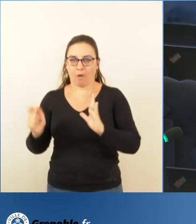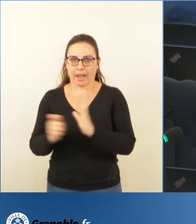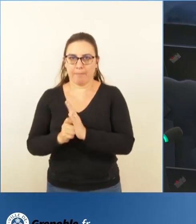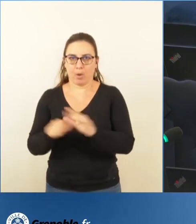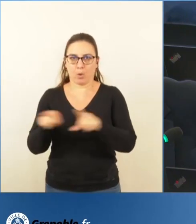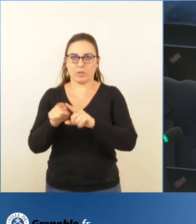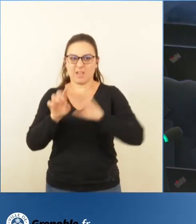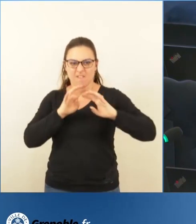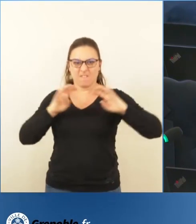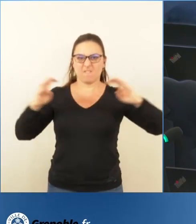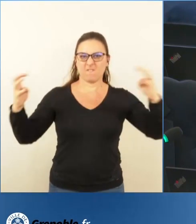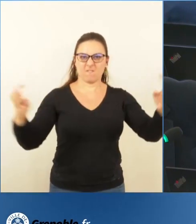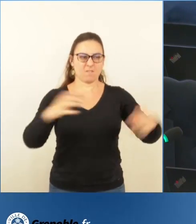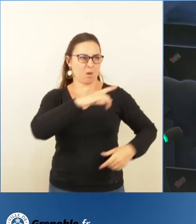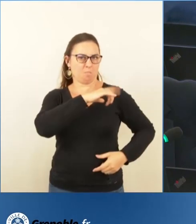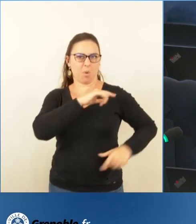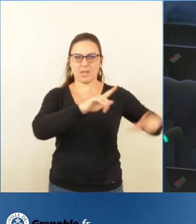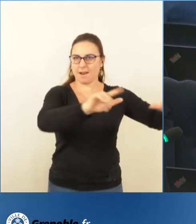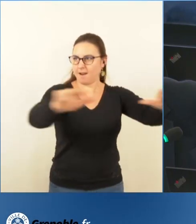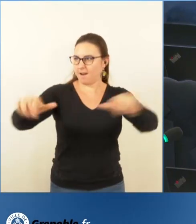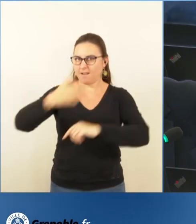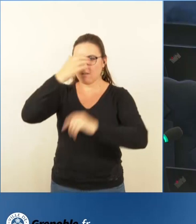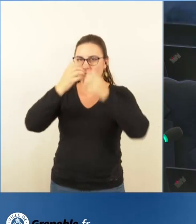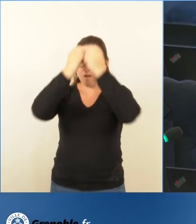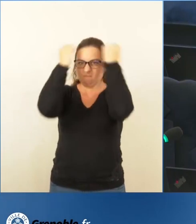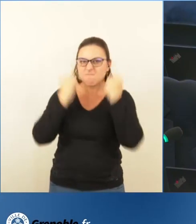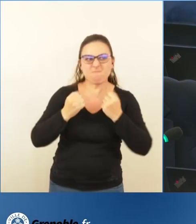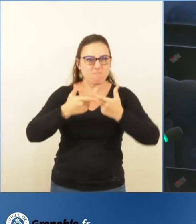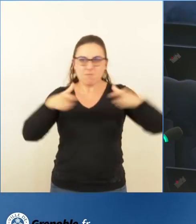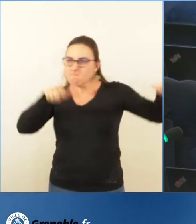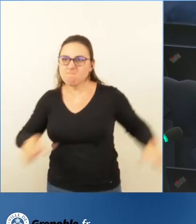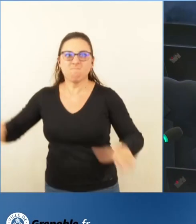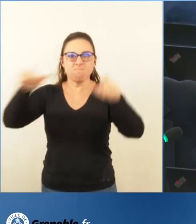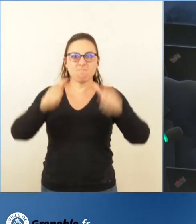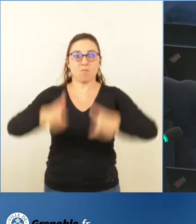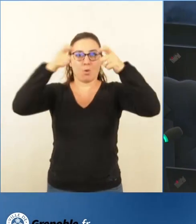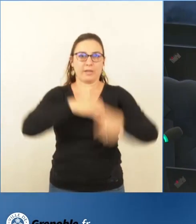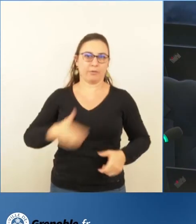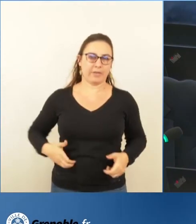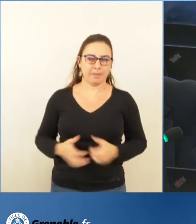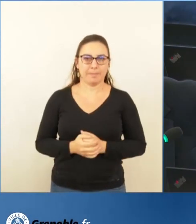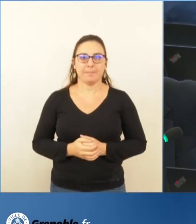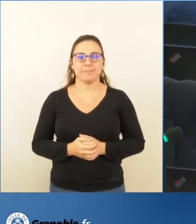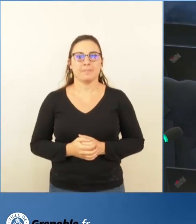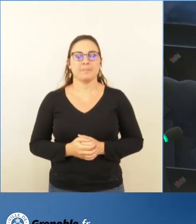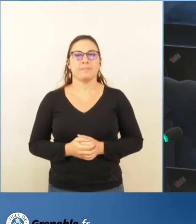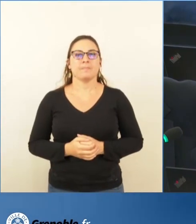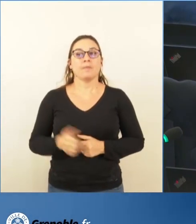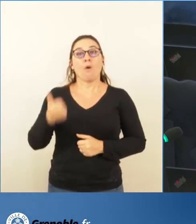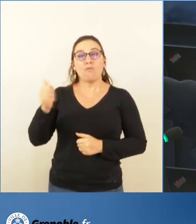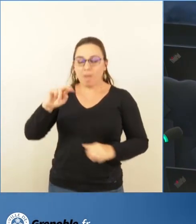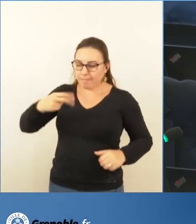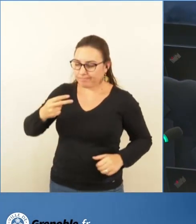vous réunissiez le conseil municipal avec ces mêmes CRS qui quadrillaient l'hôtel de ville et plutôt que d'apprendre de vos